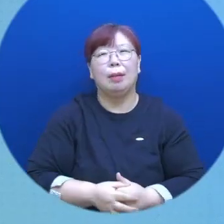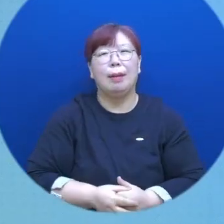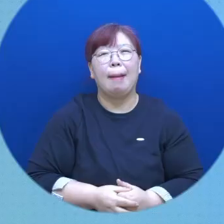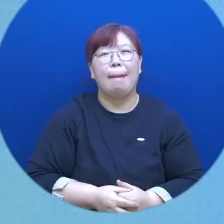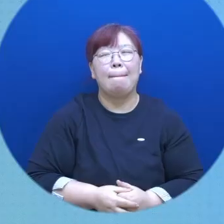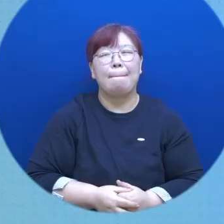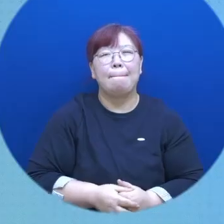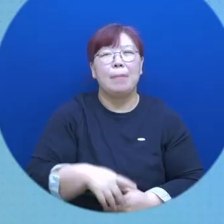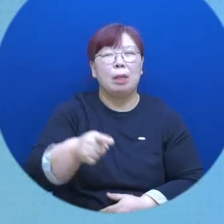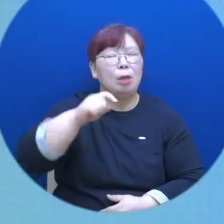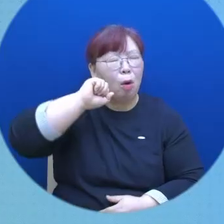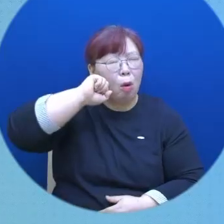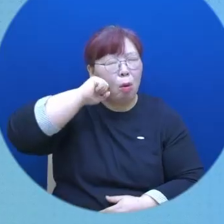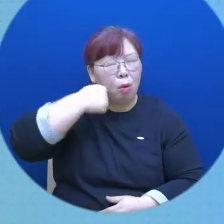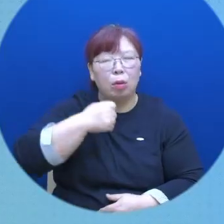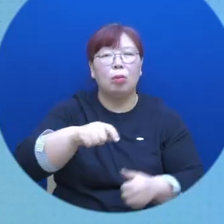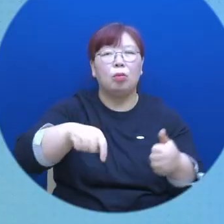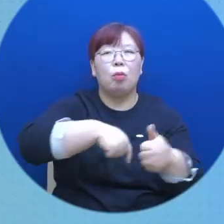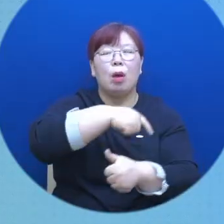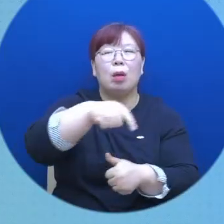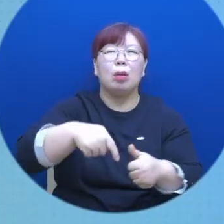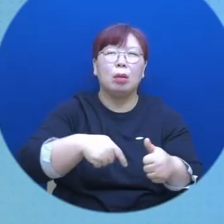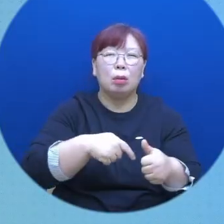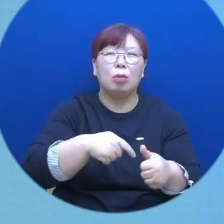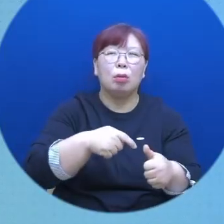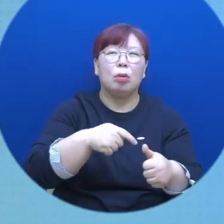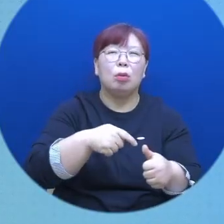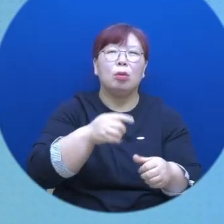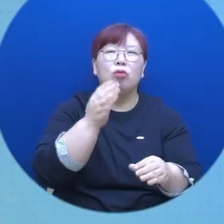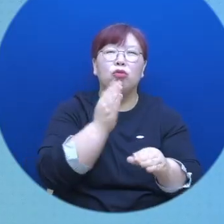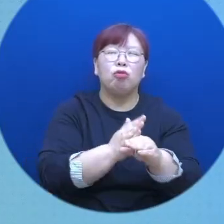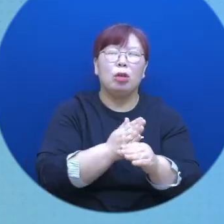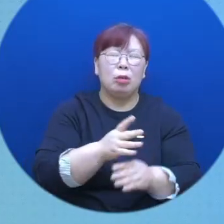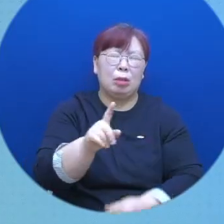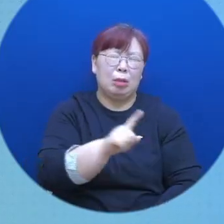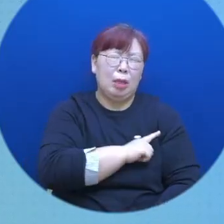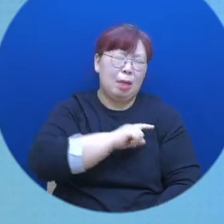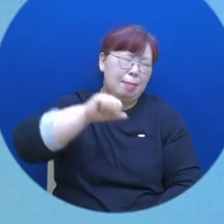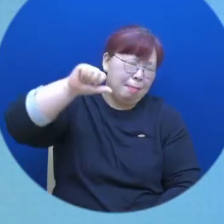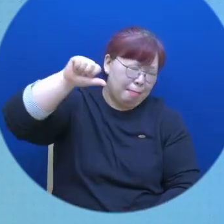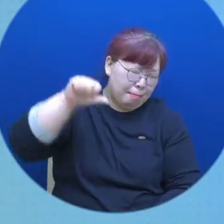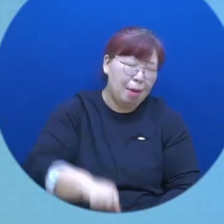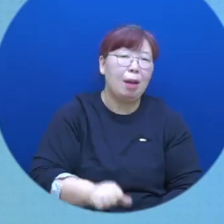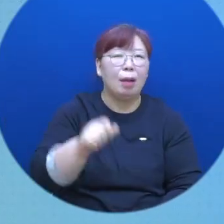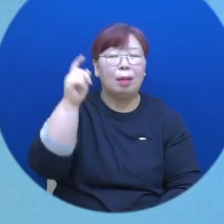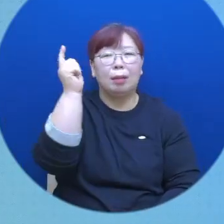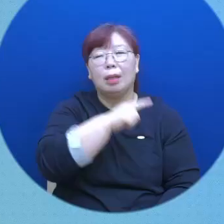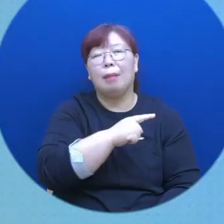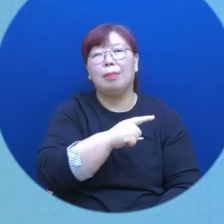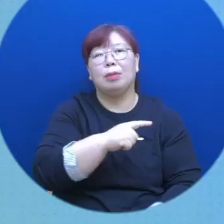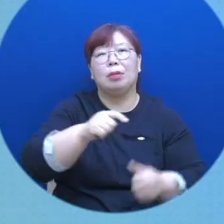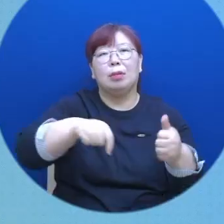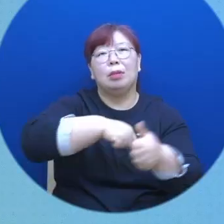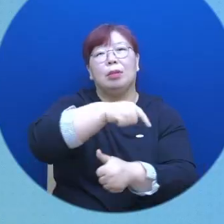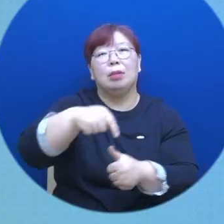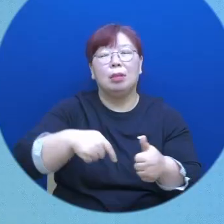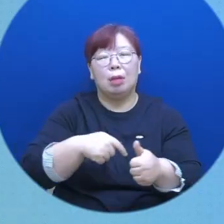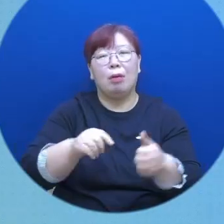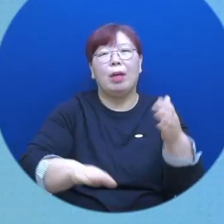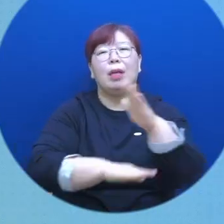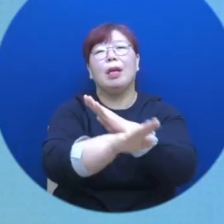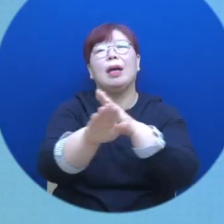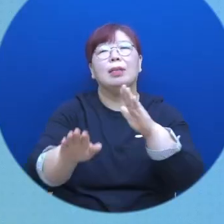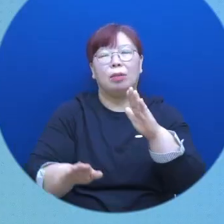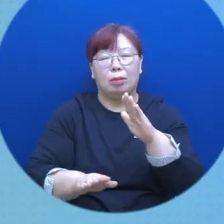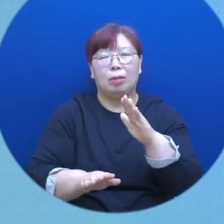그 어려운 환경에도 더더욱 최하의 어려움을 겪고 있는 가정입니다.